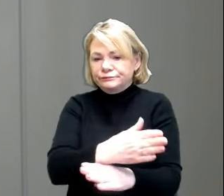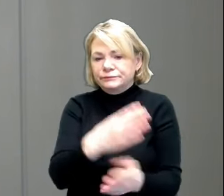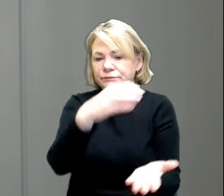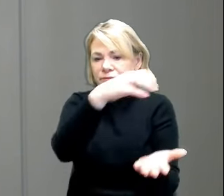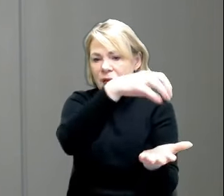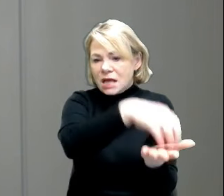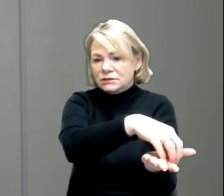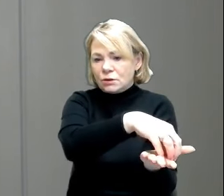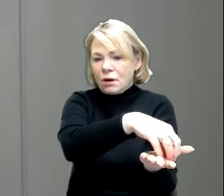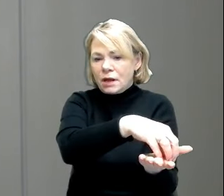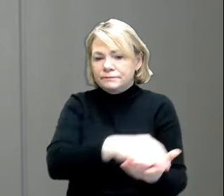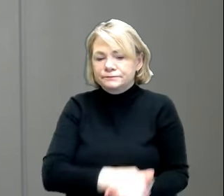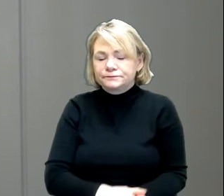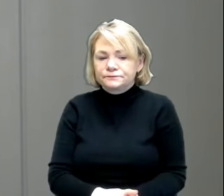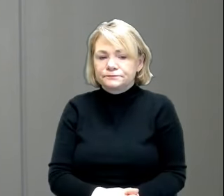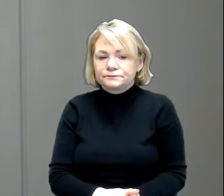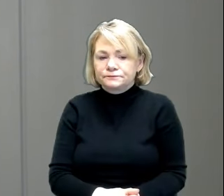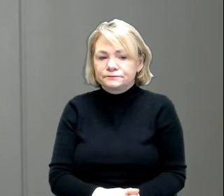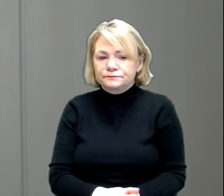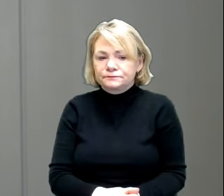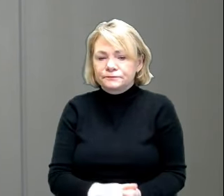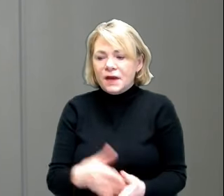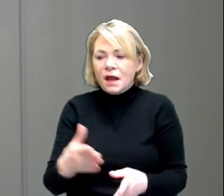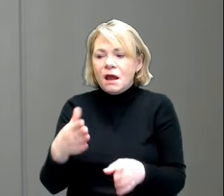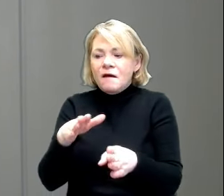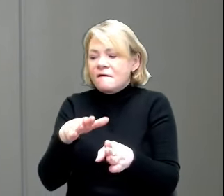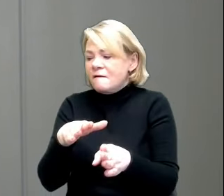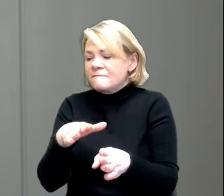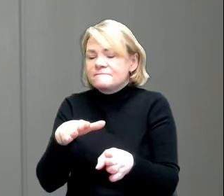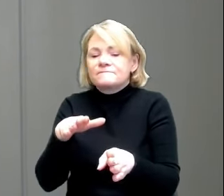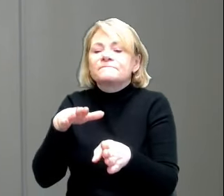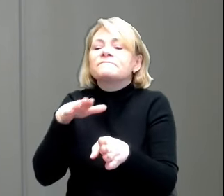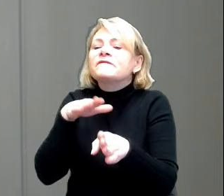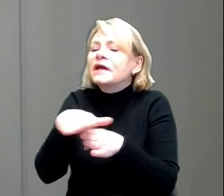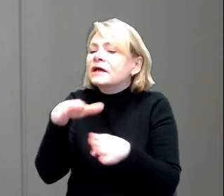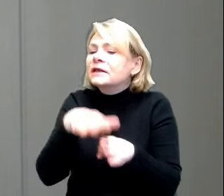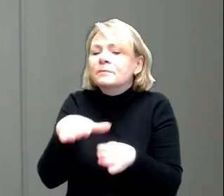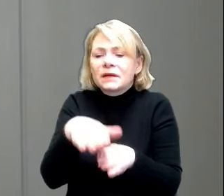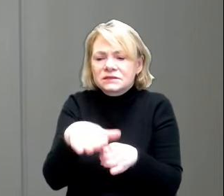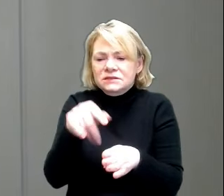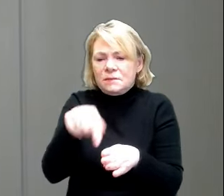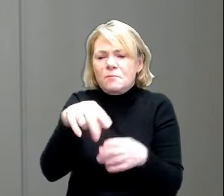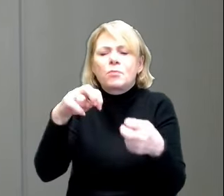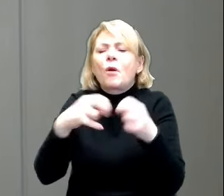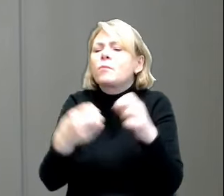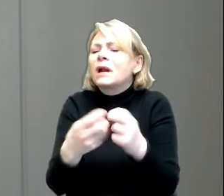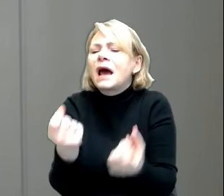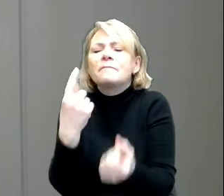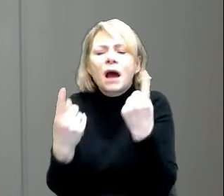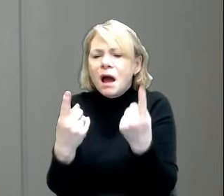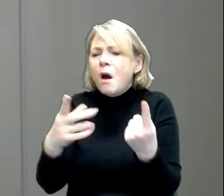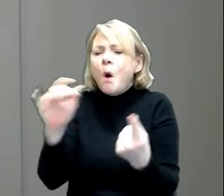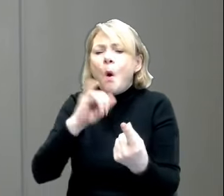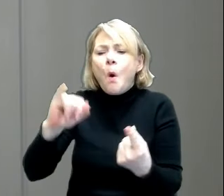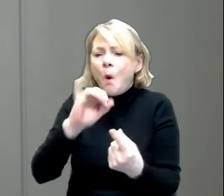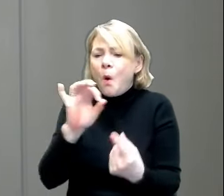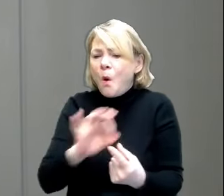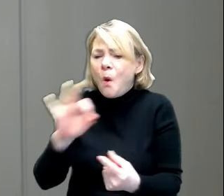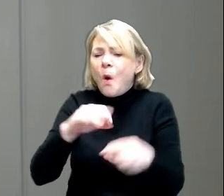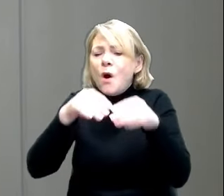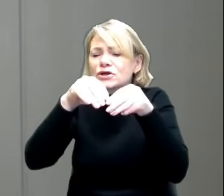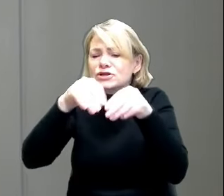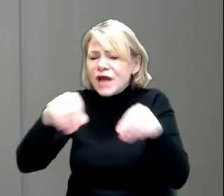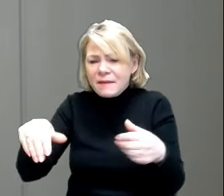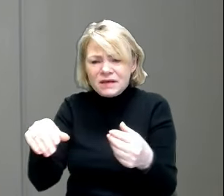antstolius vykdymas yra susidaręs už žemės mokestį o čia dabar papasakosiu istoriją kurią nelabai suprantu